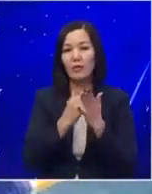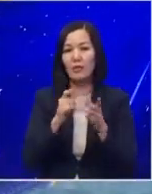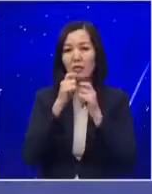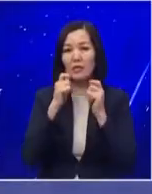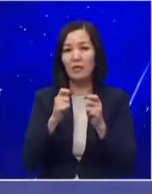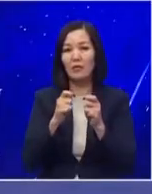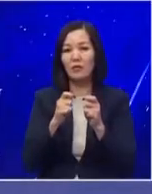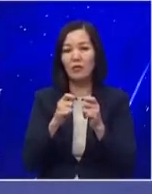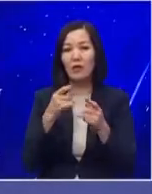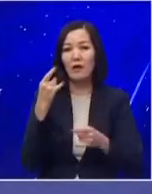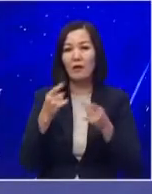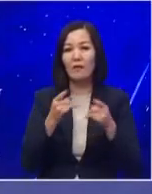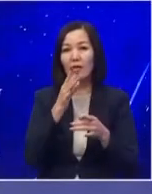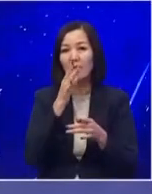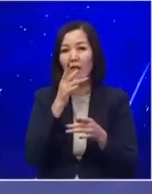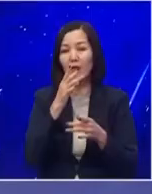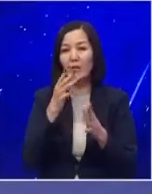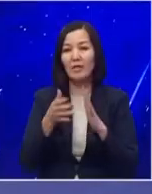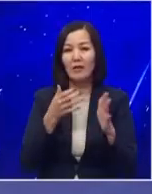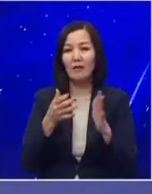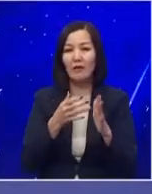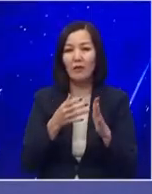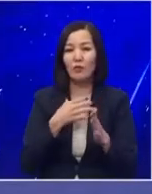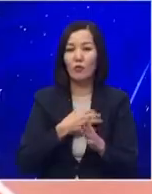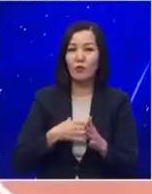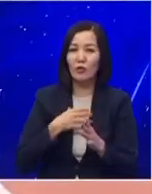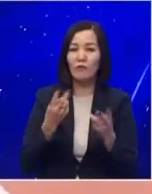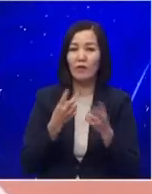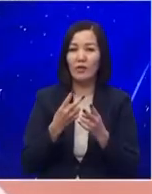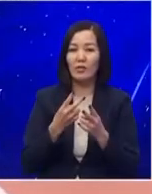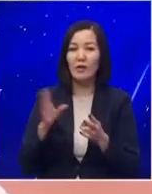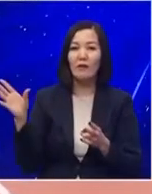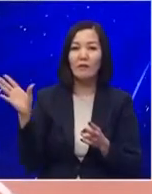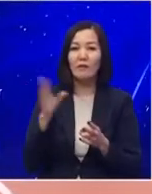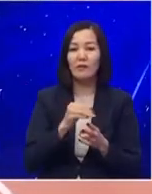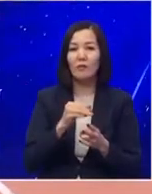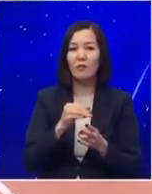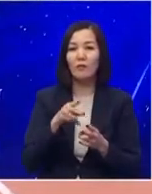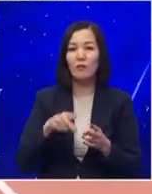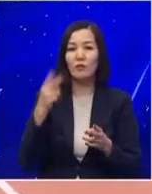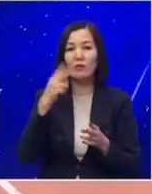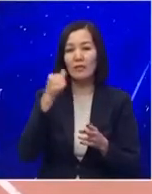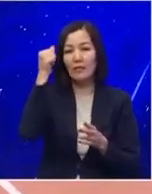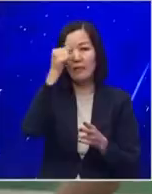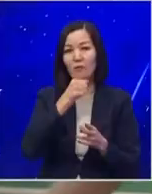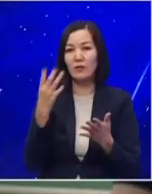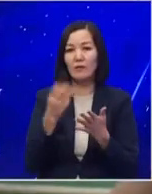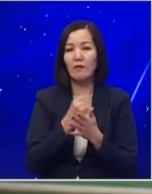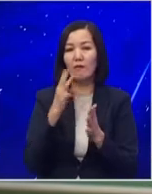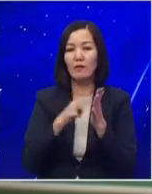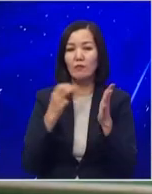нам не хватит эфирного времени но все они бесспорно важные в коллеги каждого спортсмена всего 7 license и за 2020 год завоевали